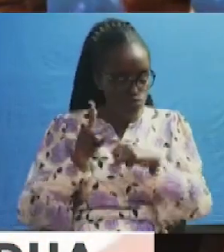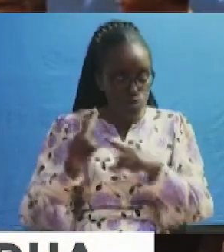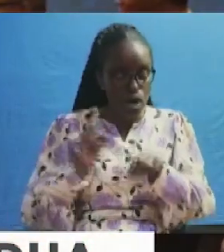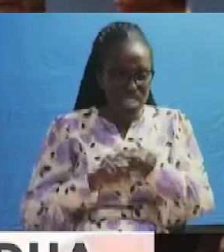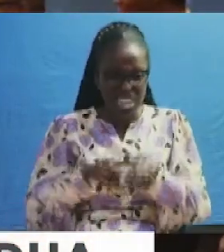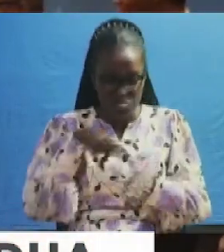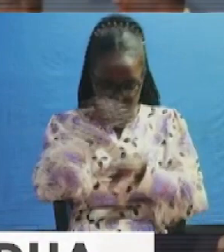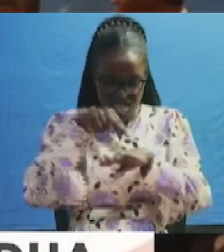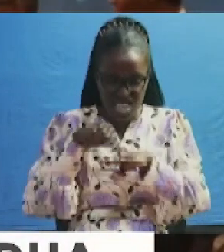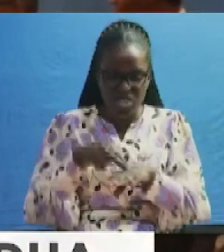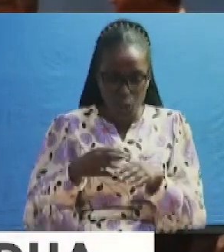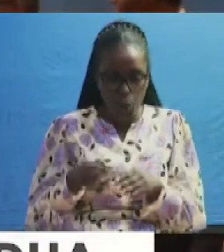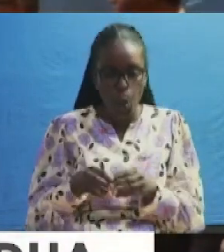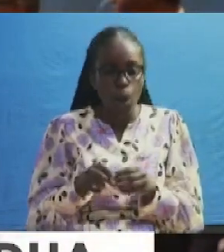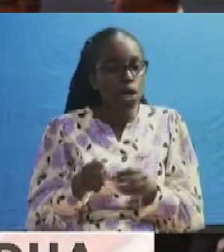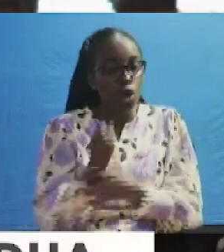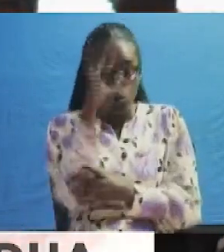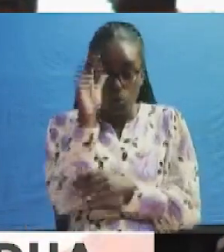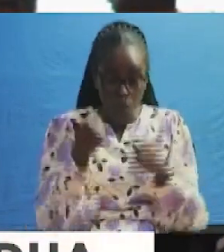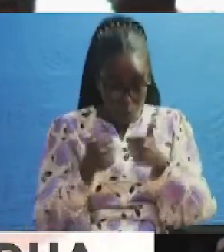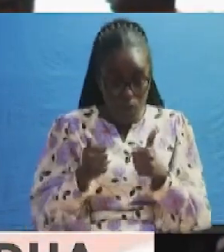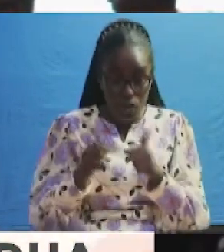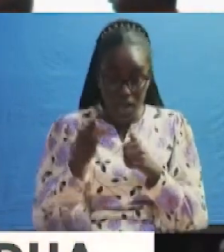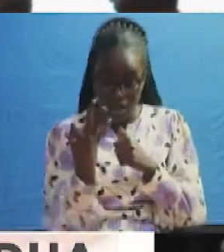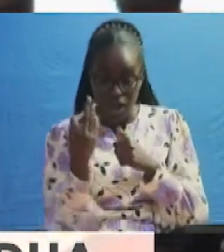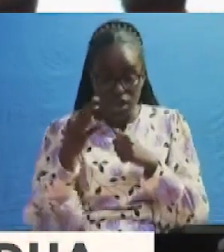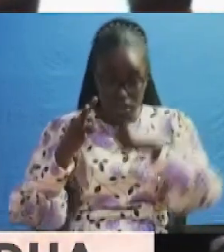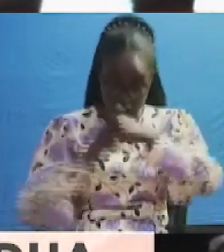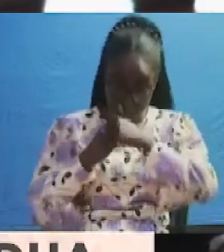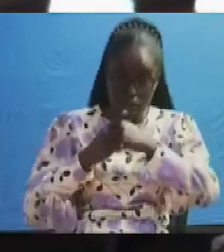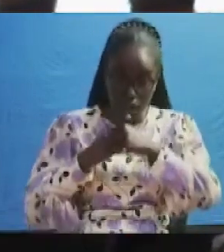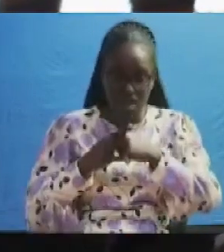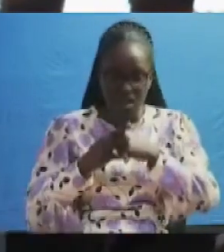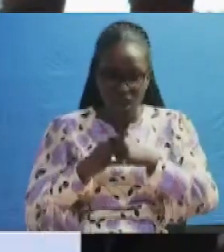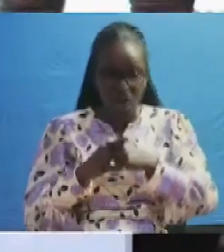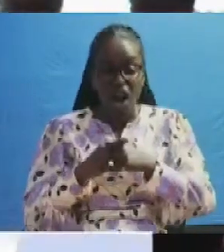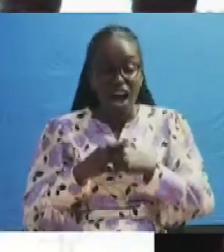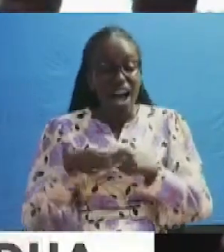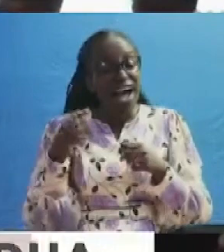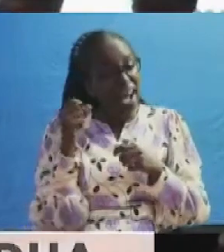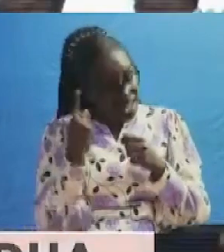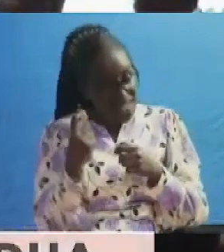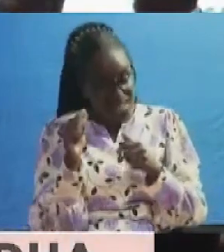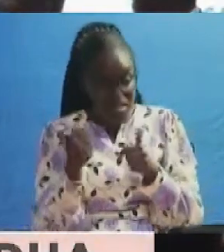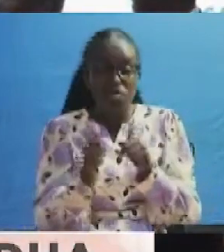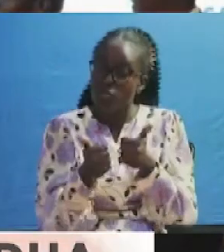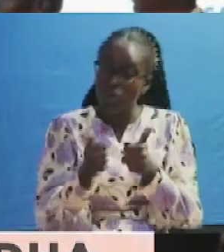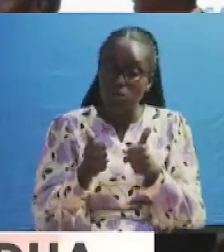vya akiba ambapo ni 38% tu ya Wakenya wanaoelewa wa kifedha kulingana na utafiti wa